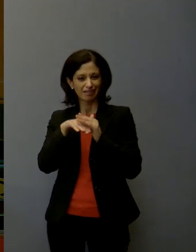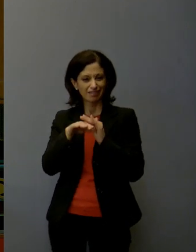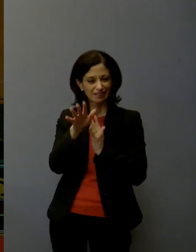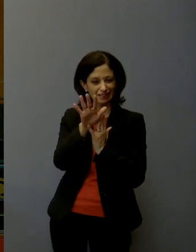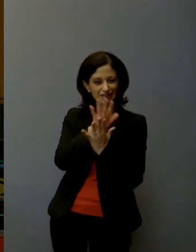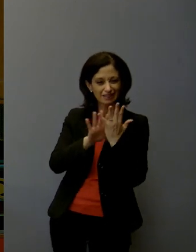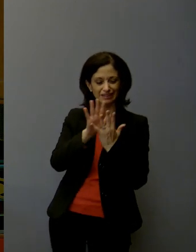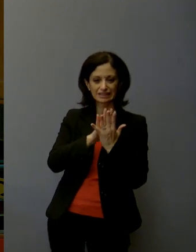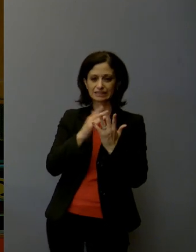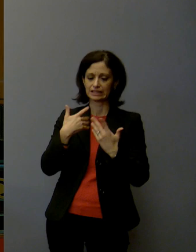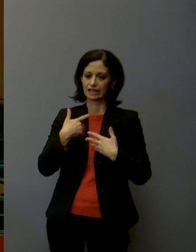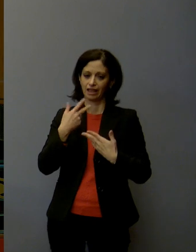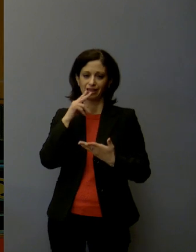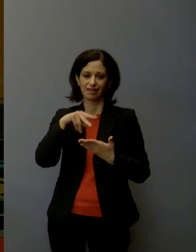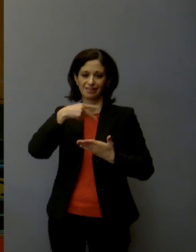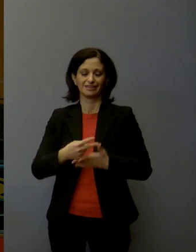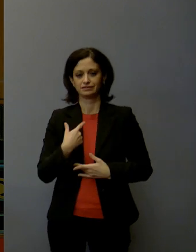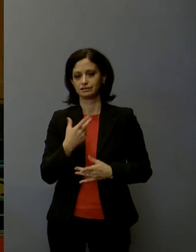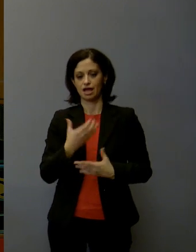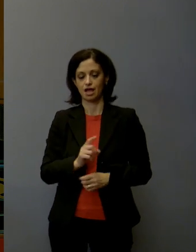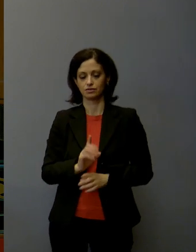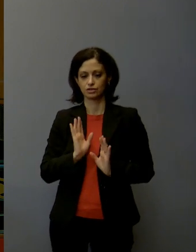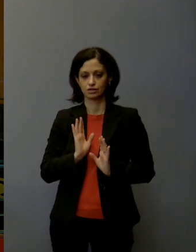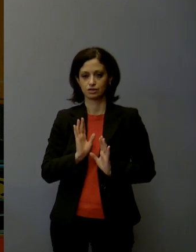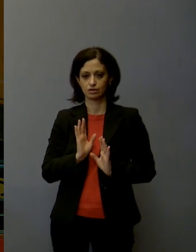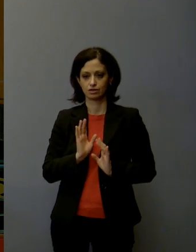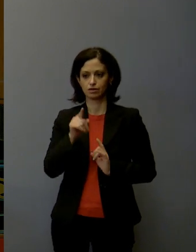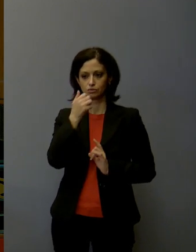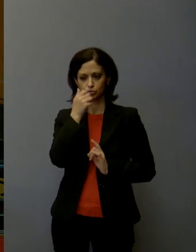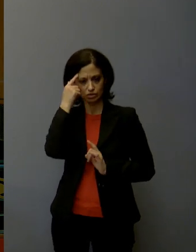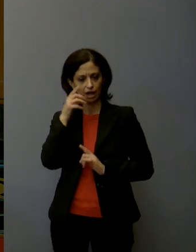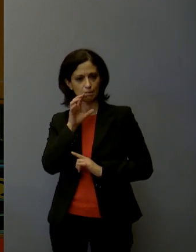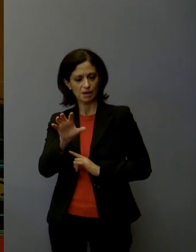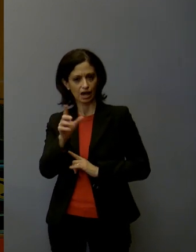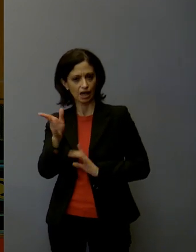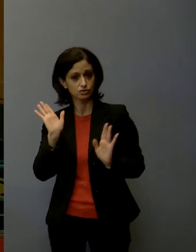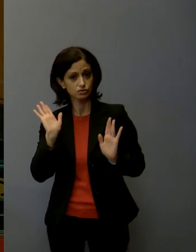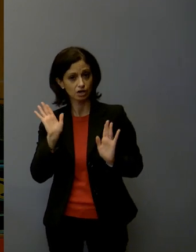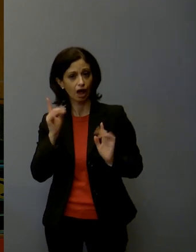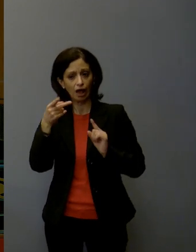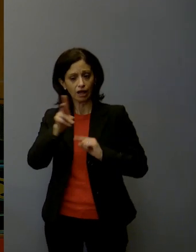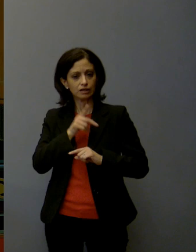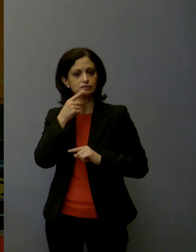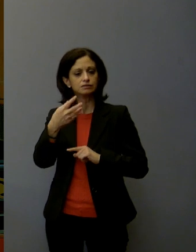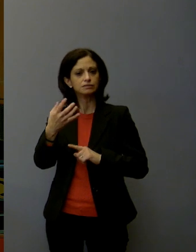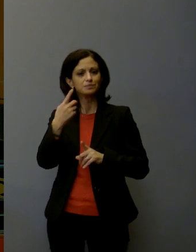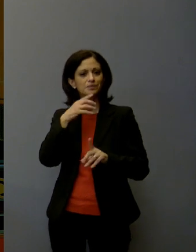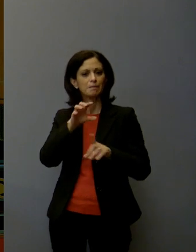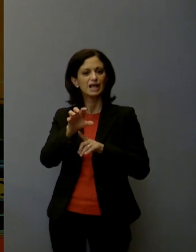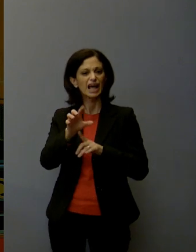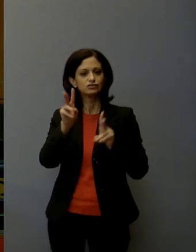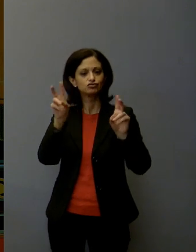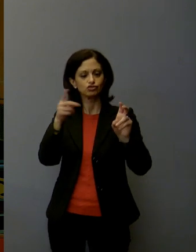Velate eccetera non ci casco cioè no è una minaccia lei sta minacciando della serie